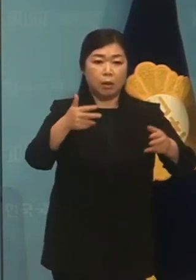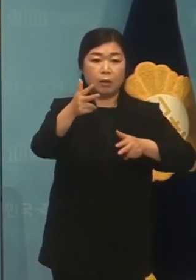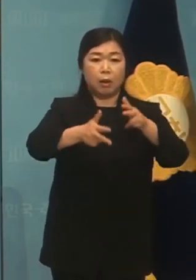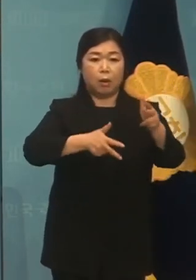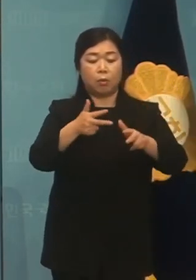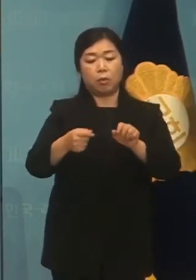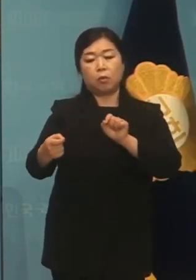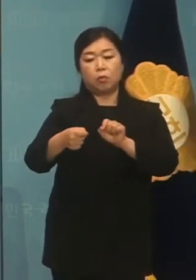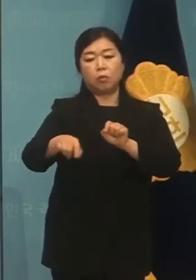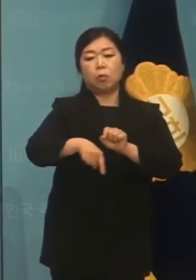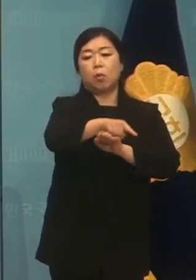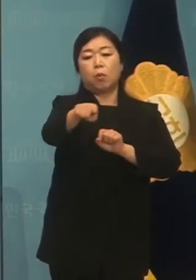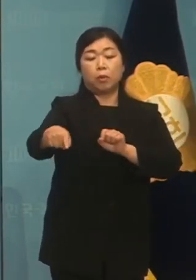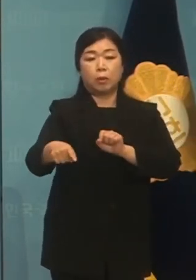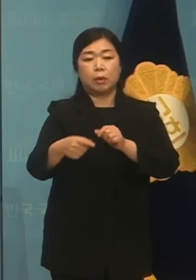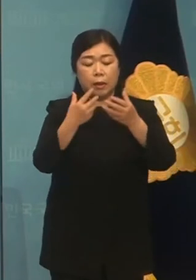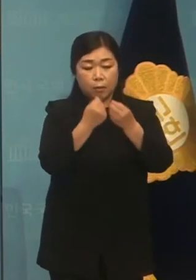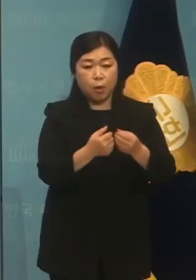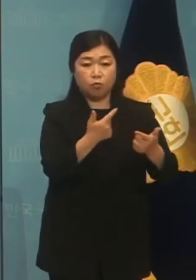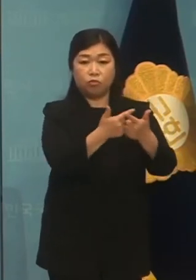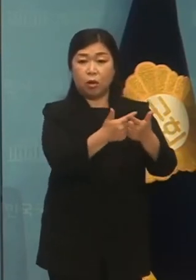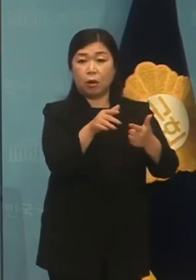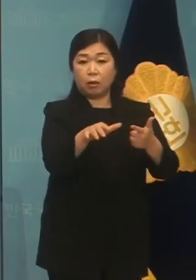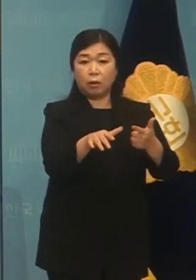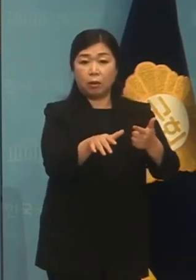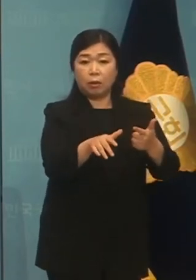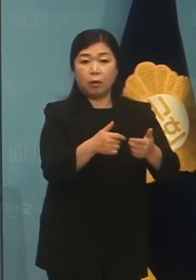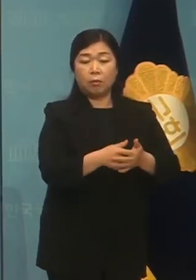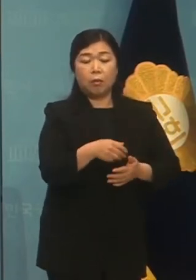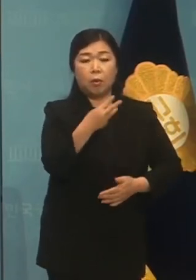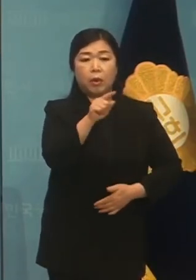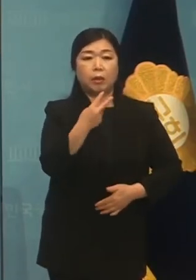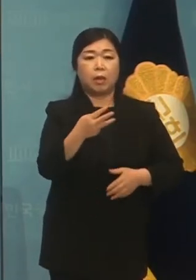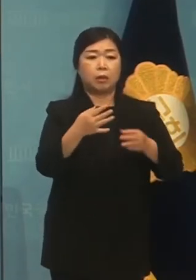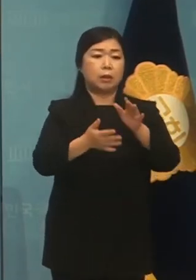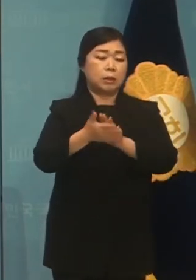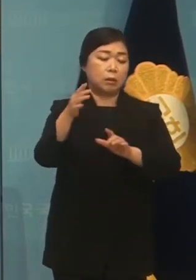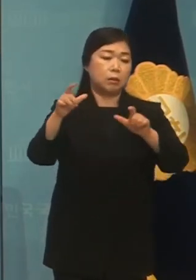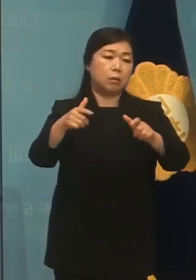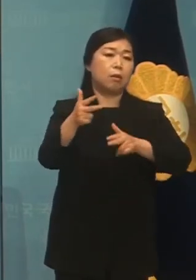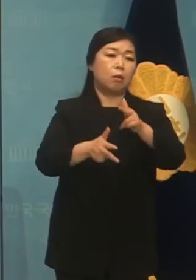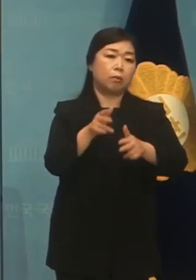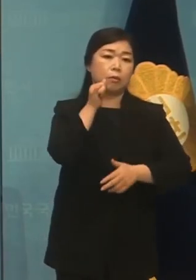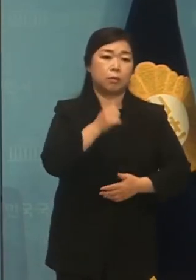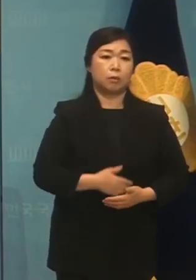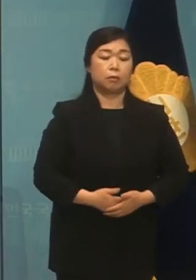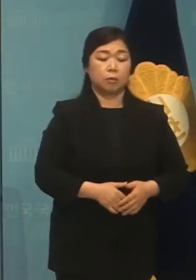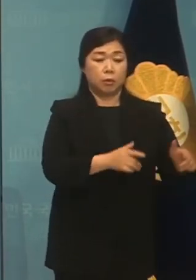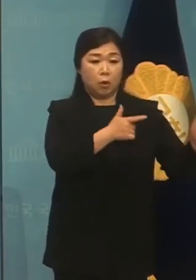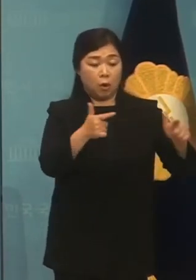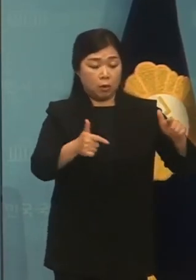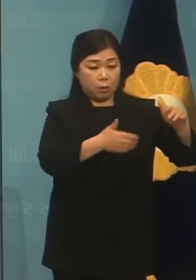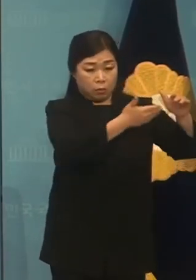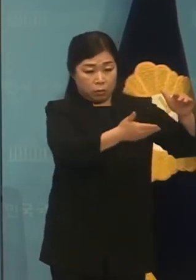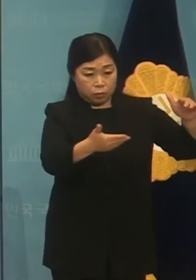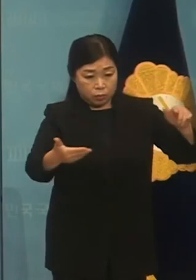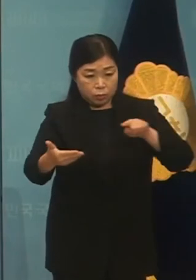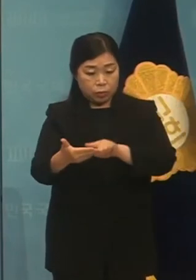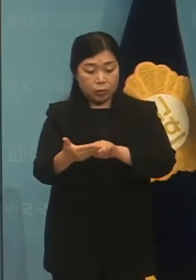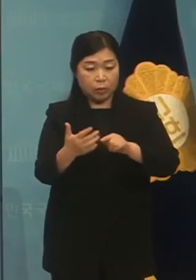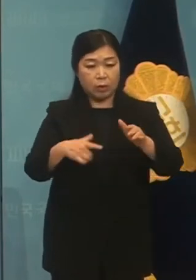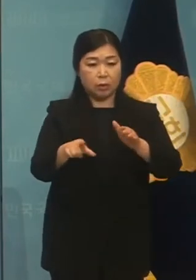사업의 주변 개발, 예컨대 부산의 델타시티 사업도 있습니다. 여러 가지 운하가 들어오려고